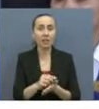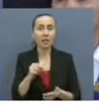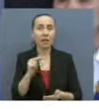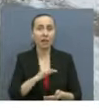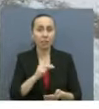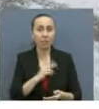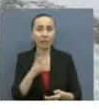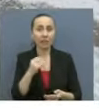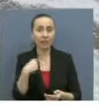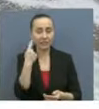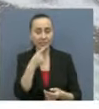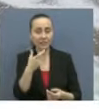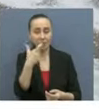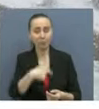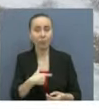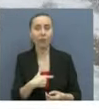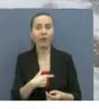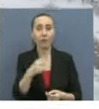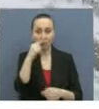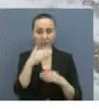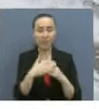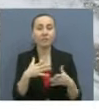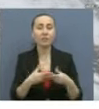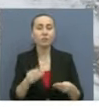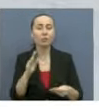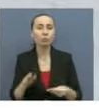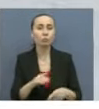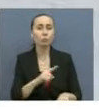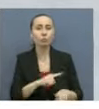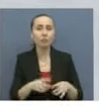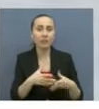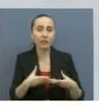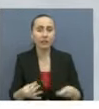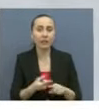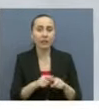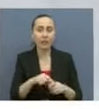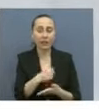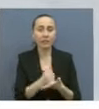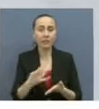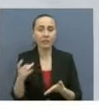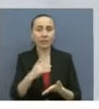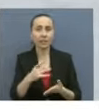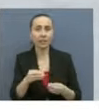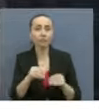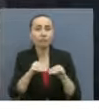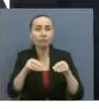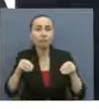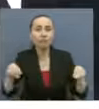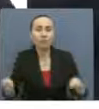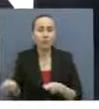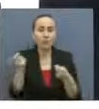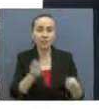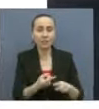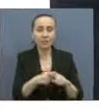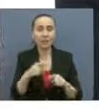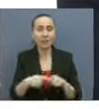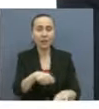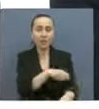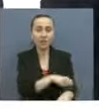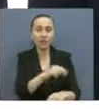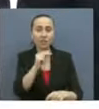и нужно. Предстоящая весна обещает быть экстремальной. Глава региона проинспектировал заградительную насыпь от реки Чаглинка. Ее